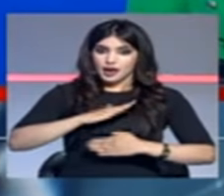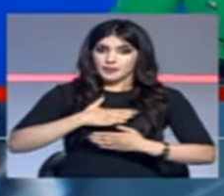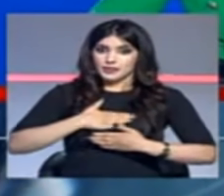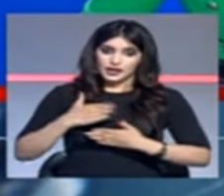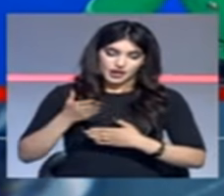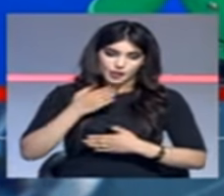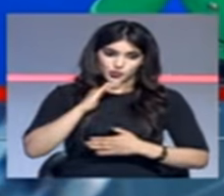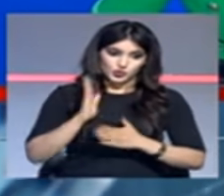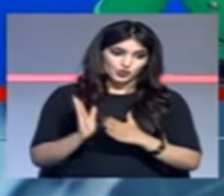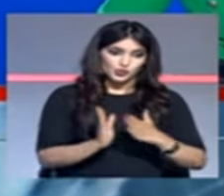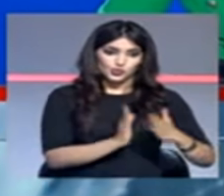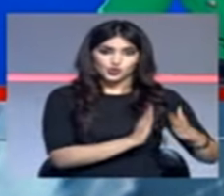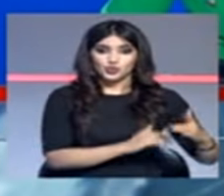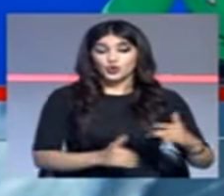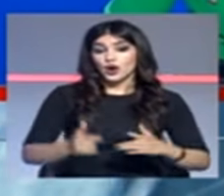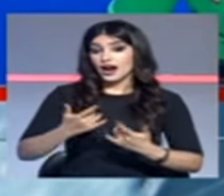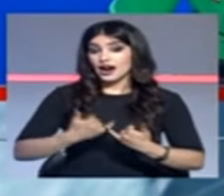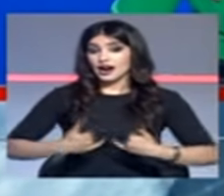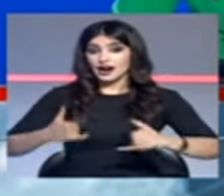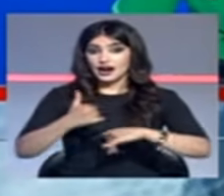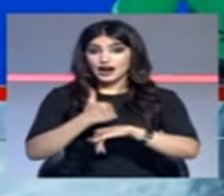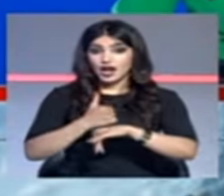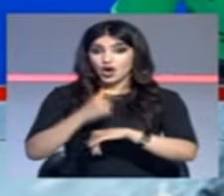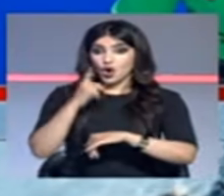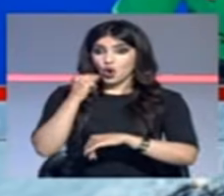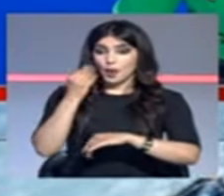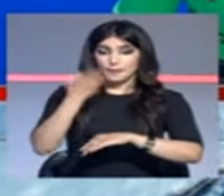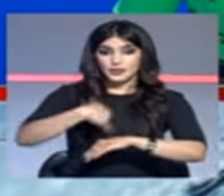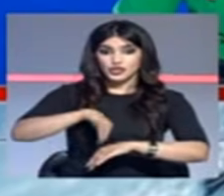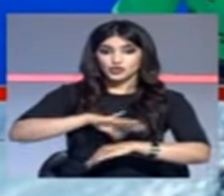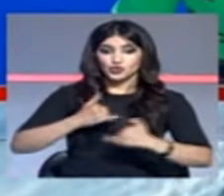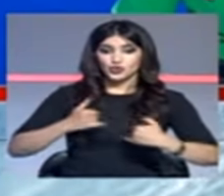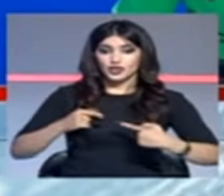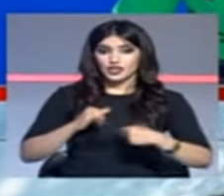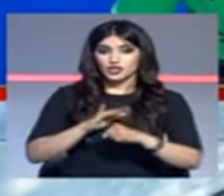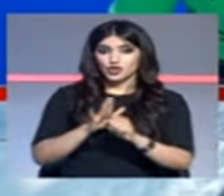جزيلا لك رئيس اللجنة العلمية لمجابهة جائحة كورونا محمد الهادي الوسلاتي.